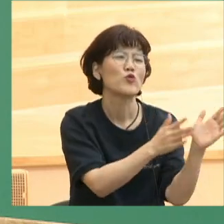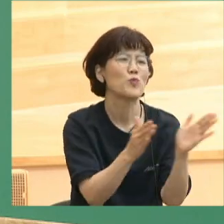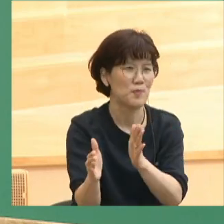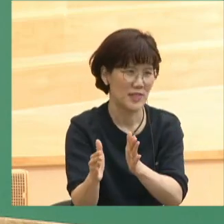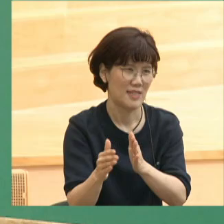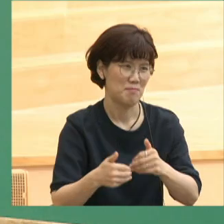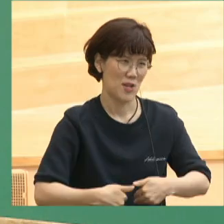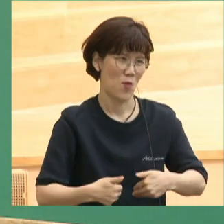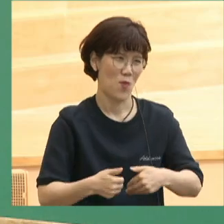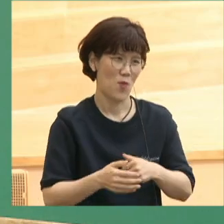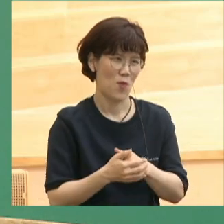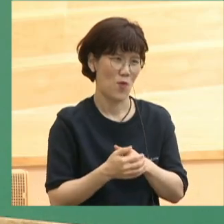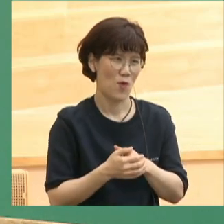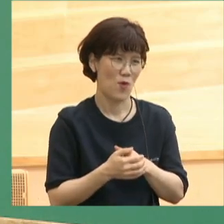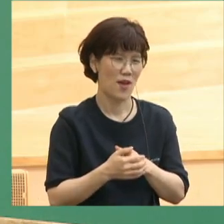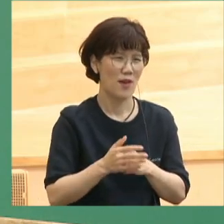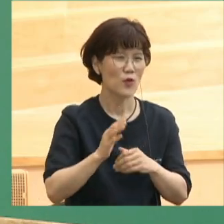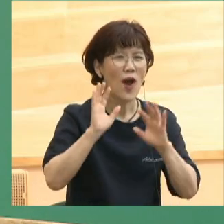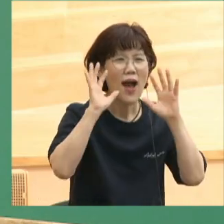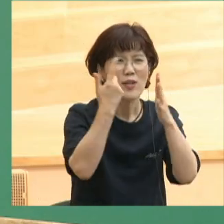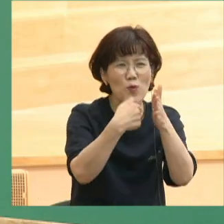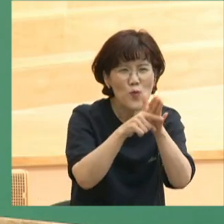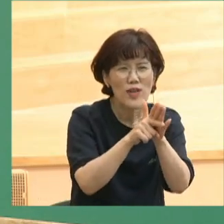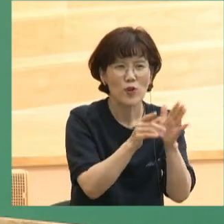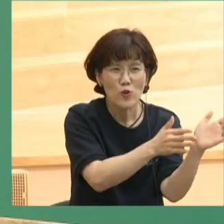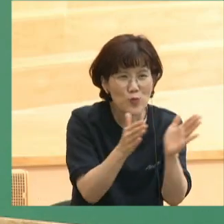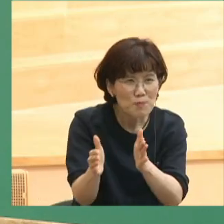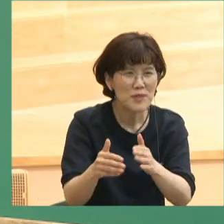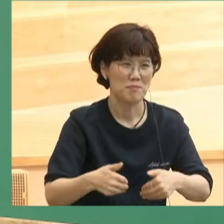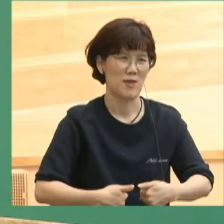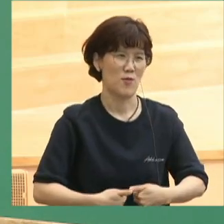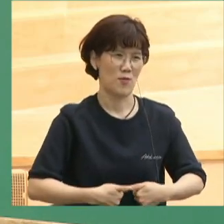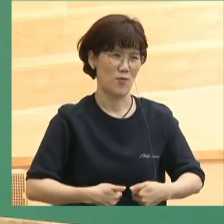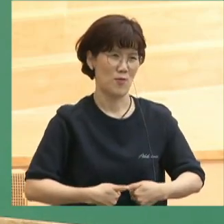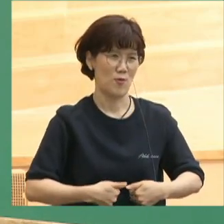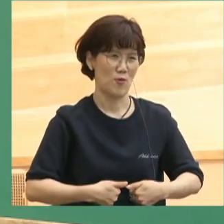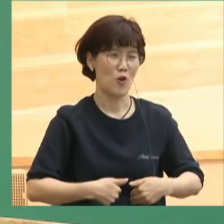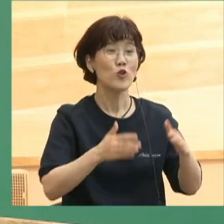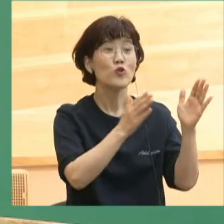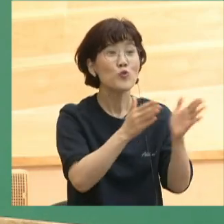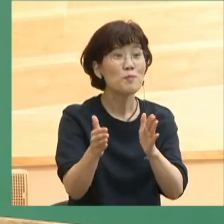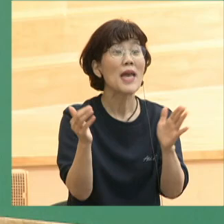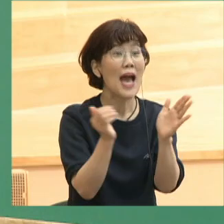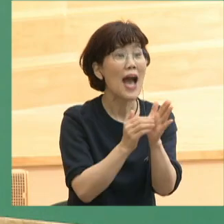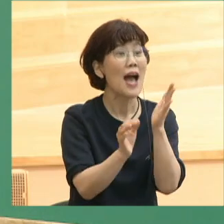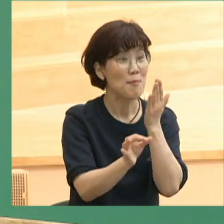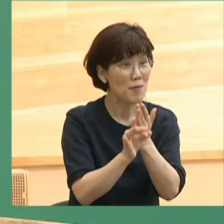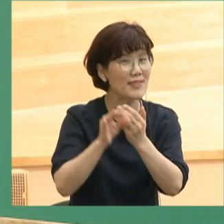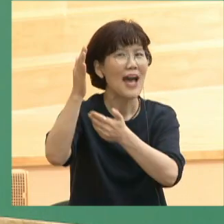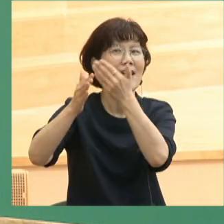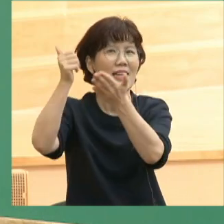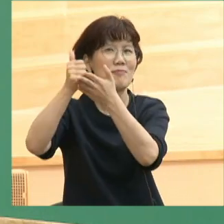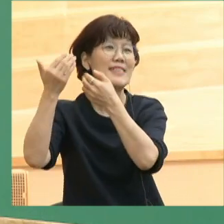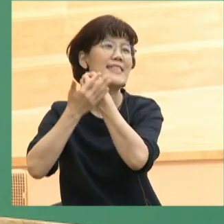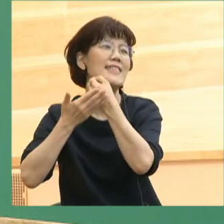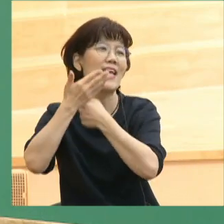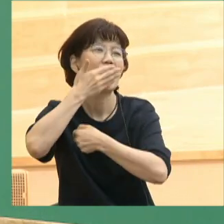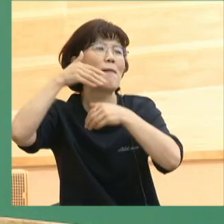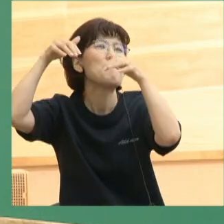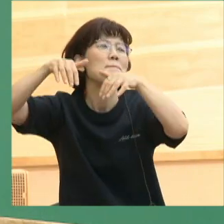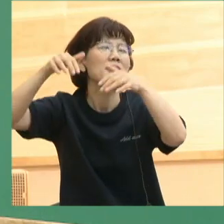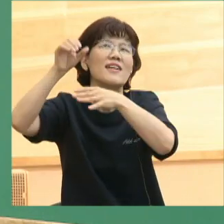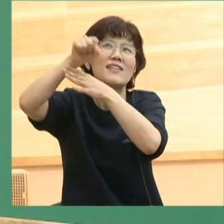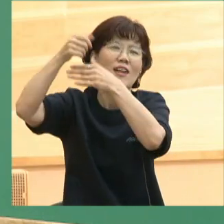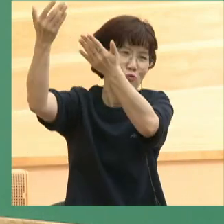준비하고 다음 세대를 위해서 우리가 준비하고 준비하면 하나님이 은혜의 담비를